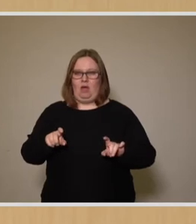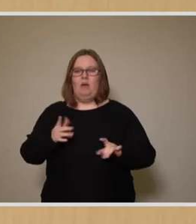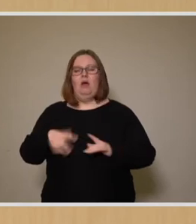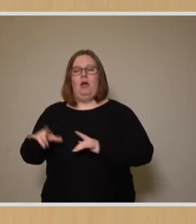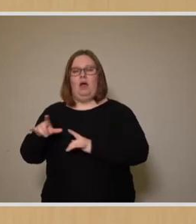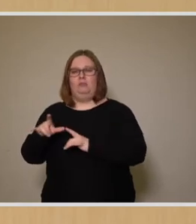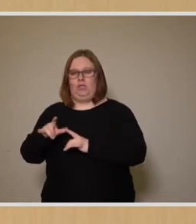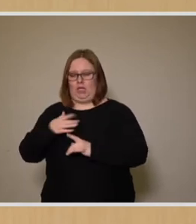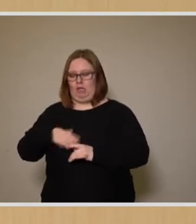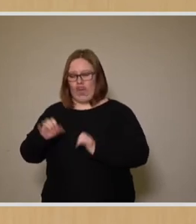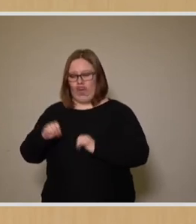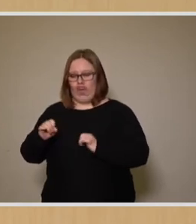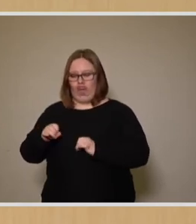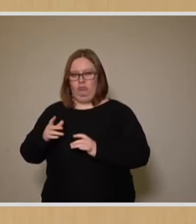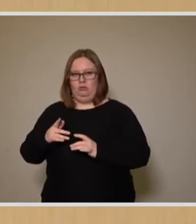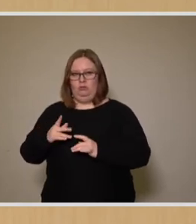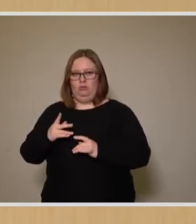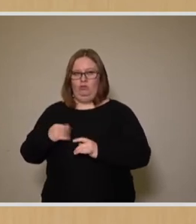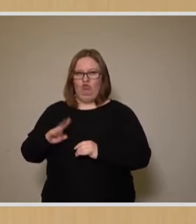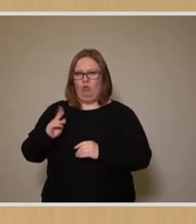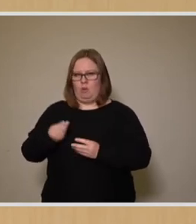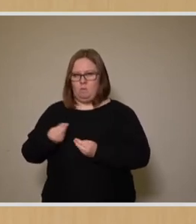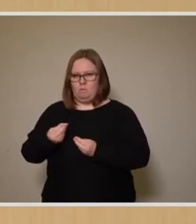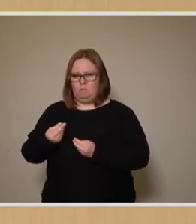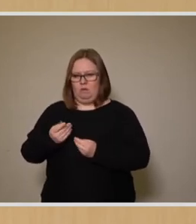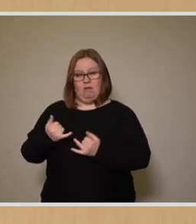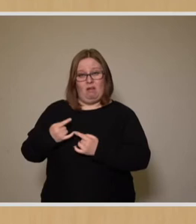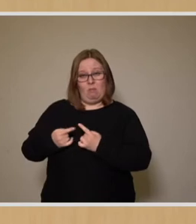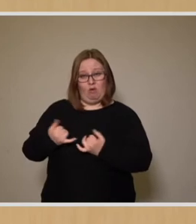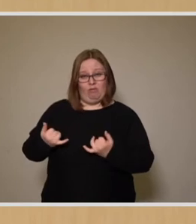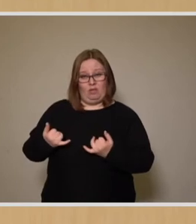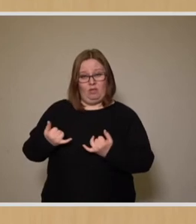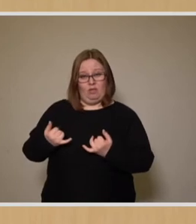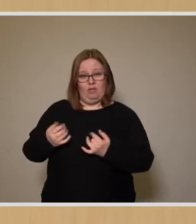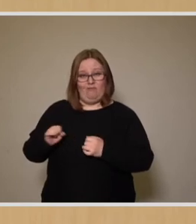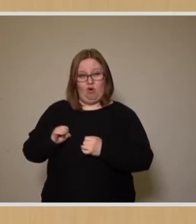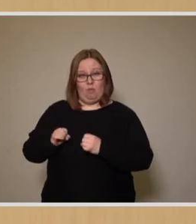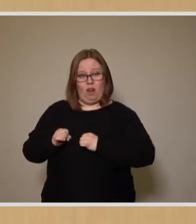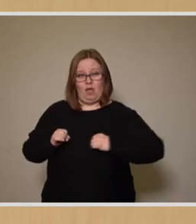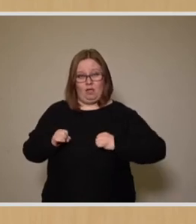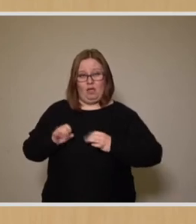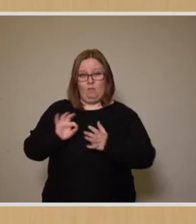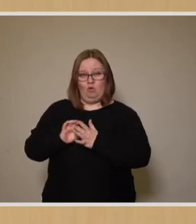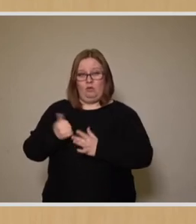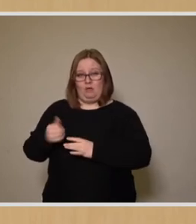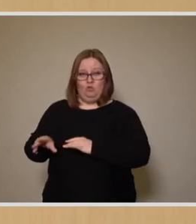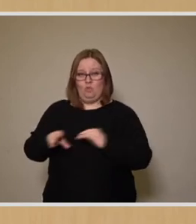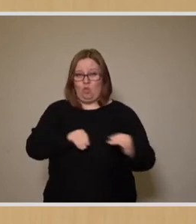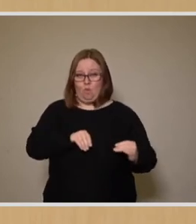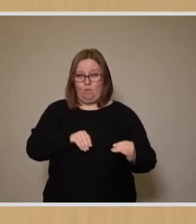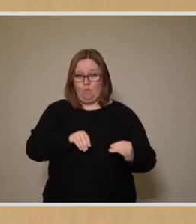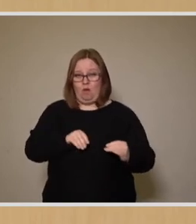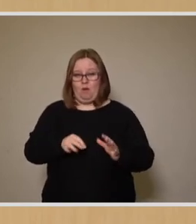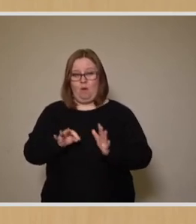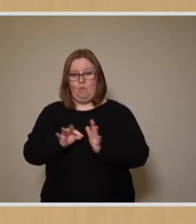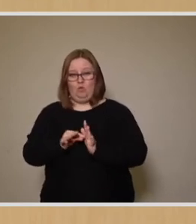SPD zustimmen. Wir müssten dann nur noch mal hier technisch dann klären, wie das dann läuft, weil jetzt ja die Linke Punkt 1 übernommen hat. Wie gesagt, Punkt 2